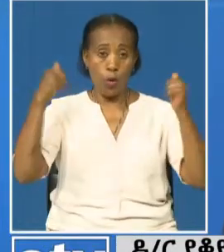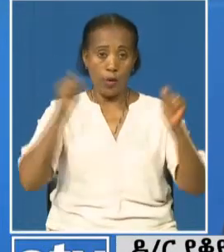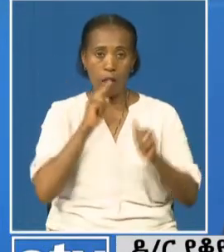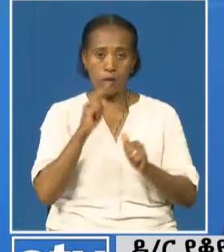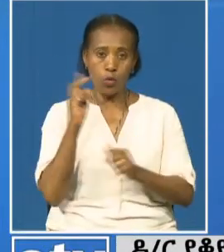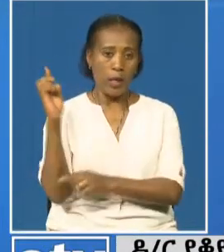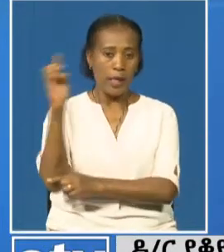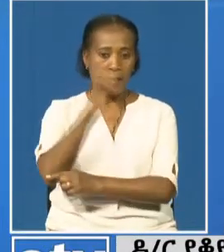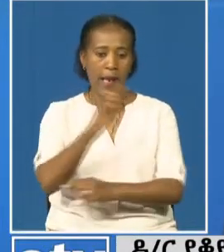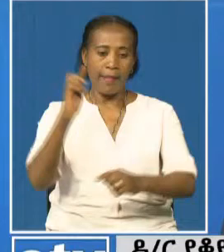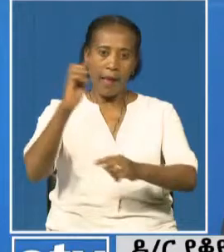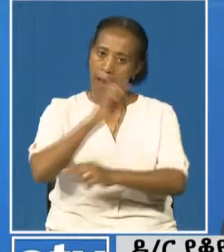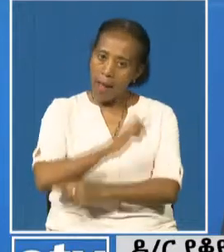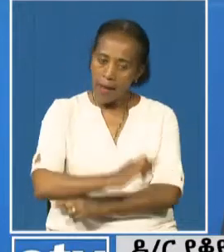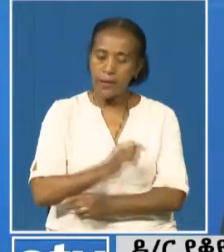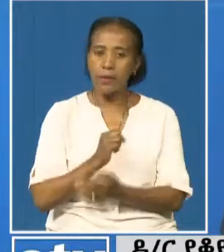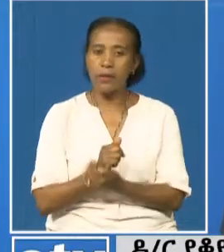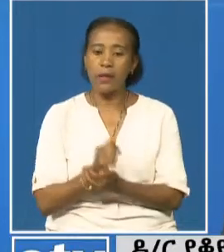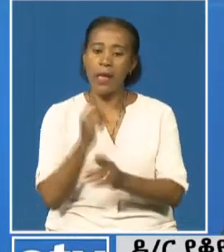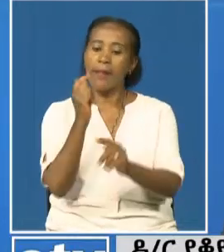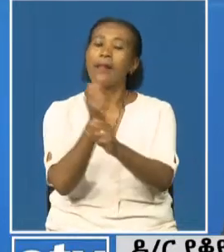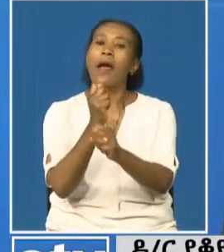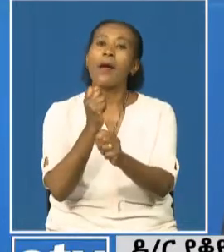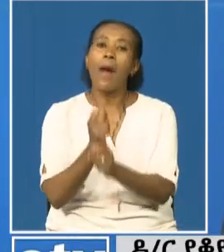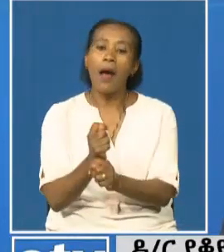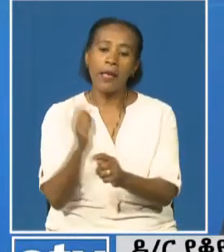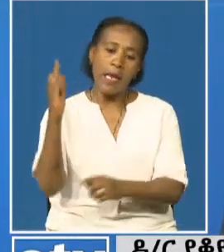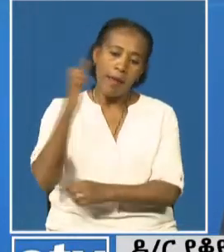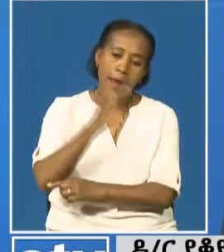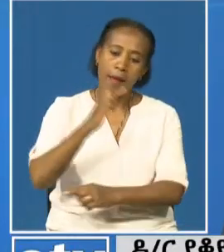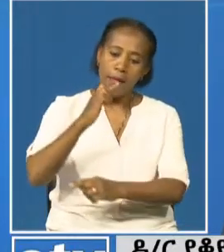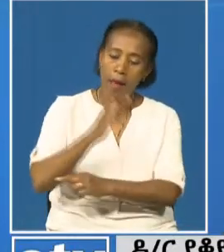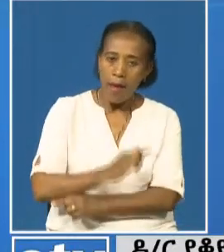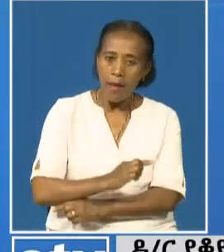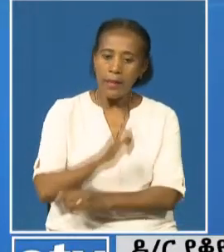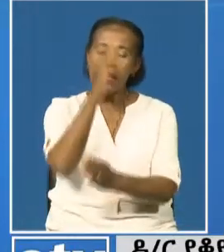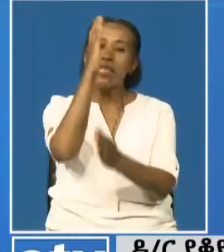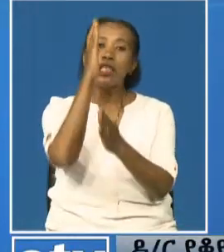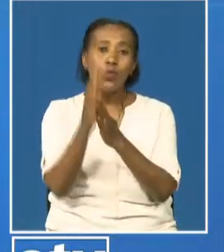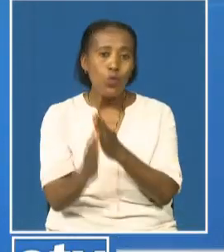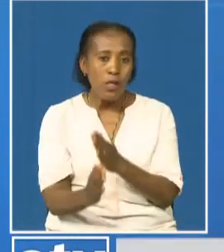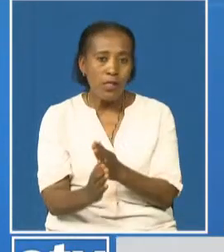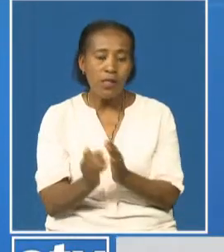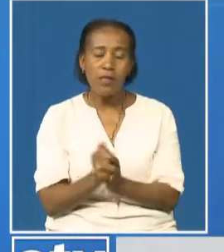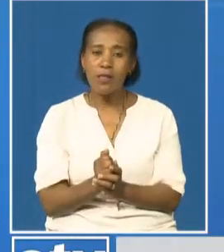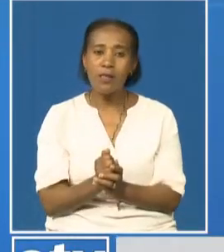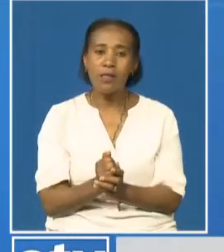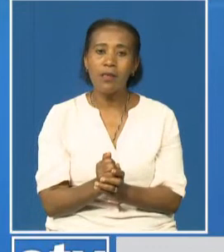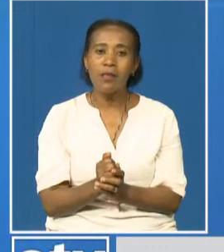የወጣቶችን የዕለት ከዕለት ተግባር የዕለት ከዕለት ክንውን